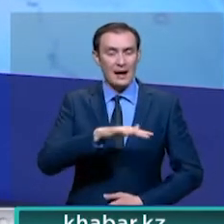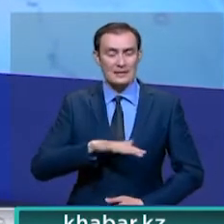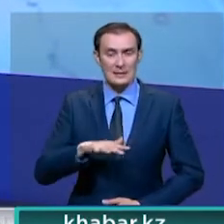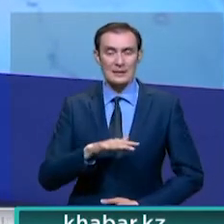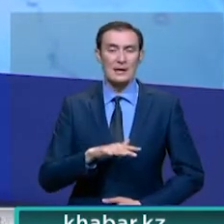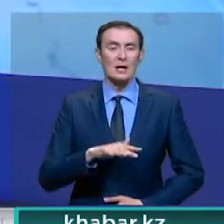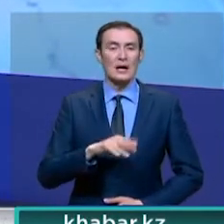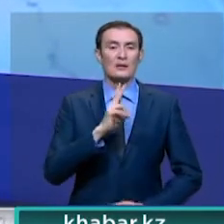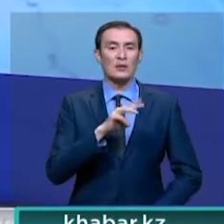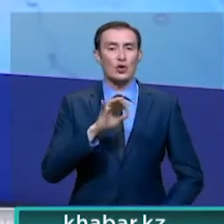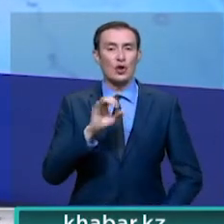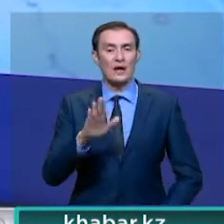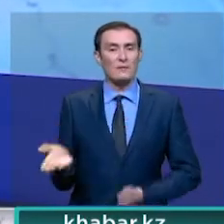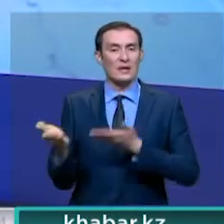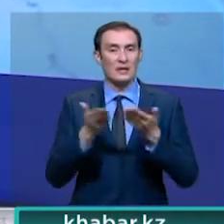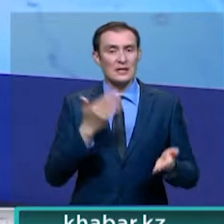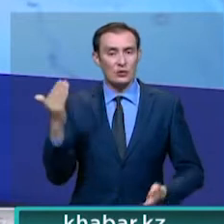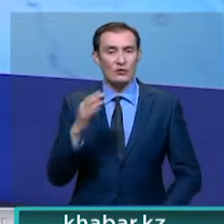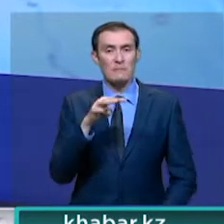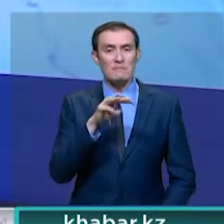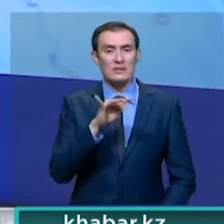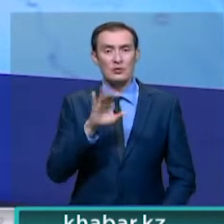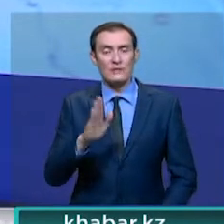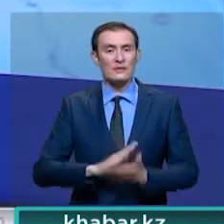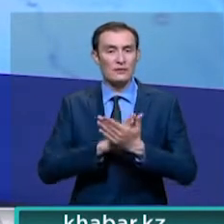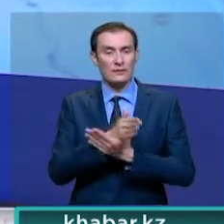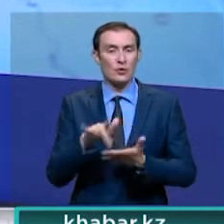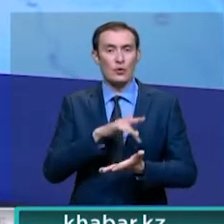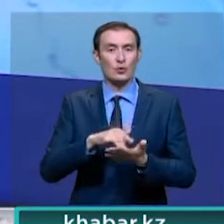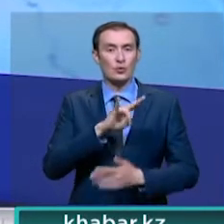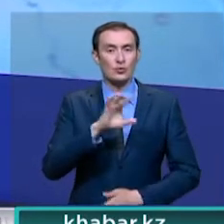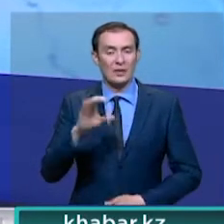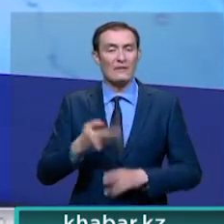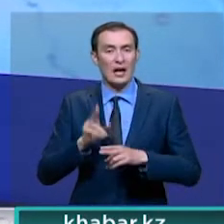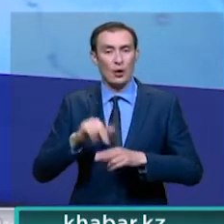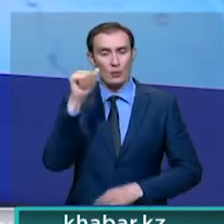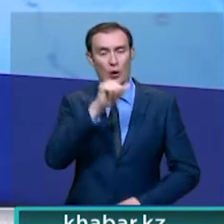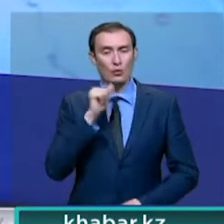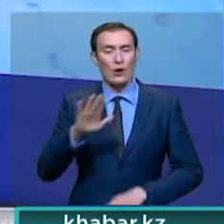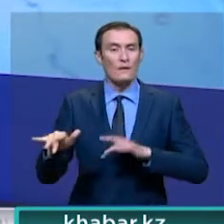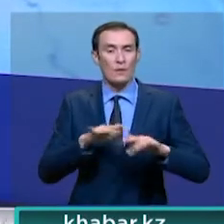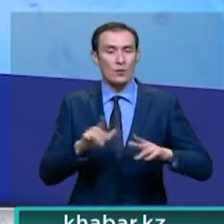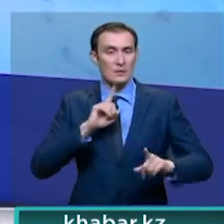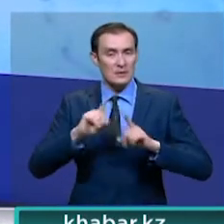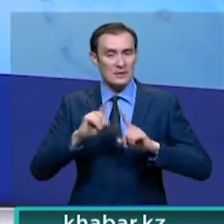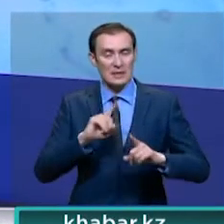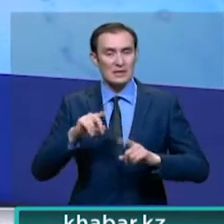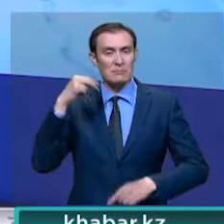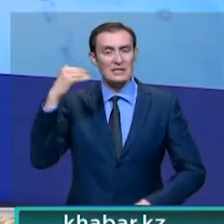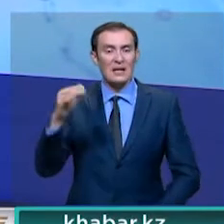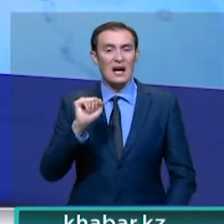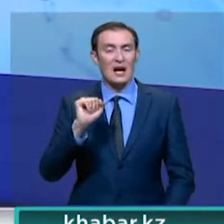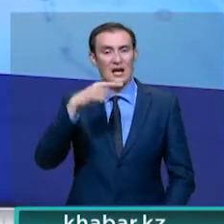касым-жомарт токаев пригласил шавкат мирзиеев а совершить визит в нурсултан в этом году в ходе беседы с президентом